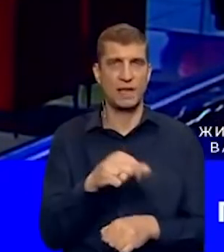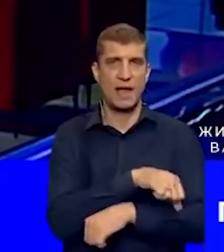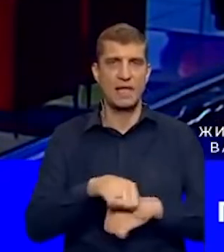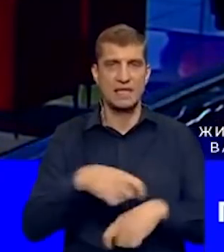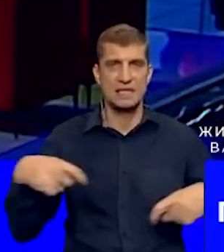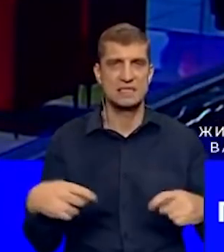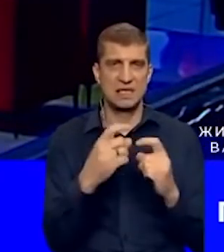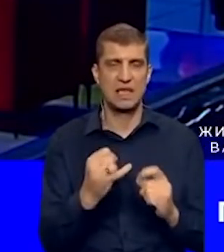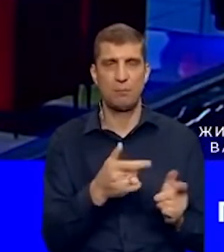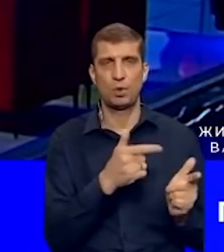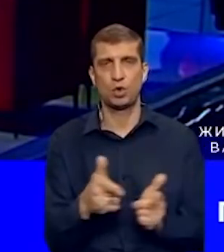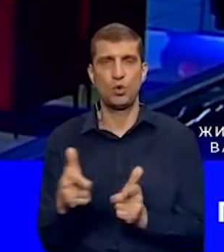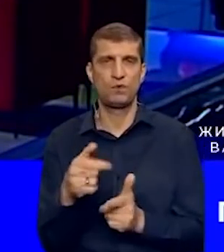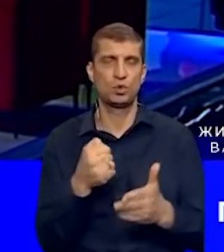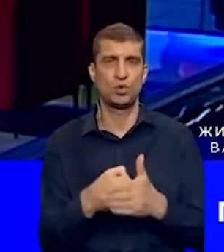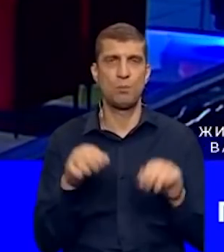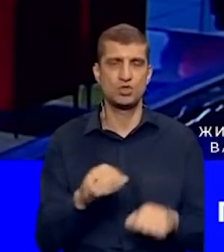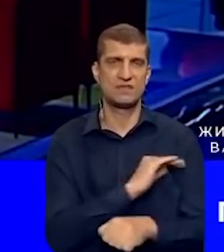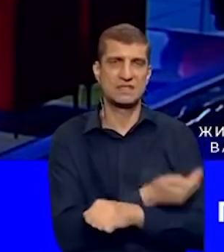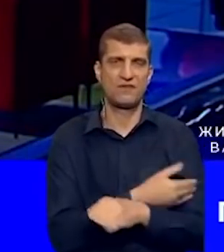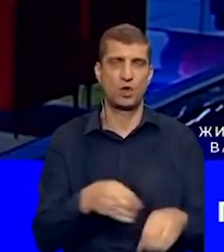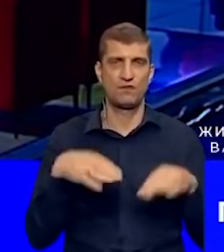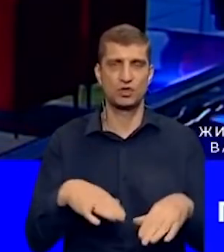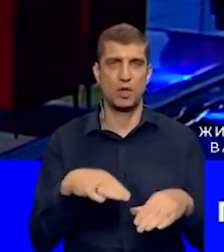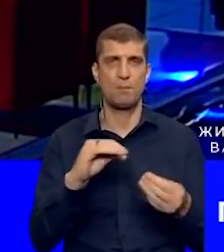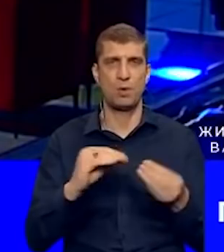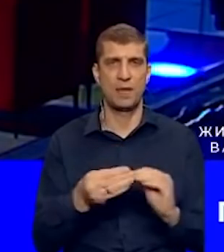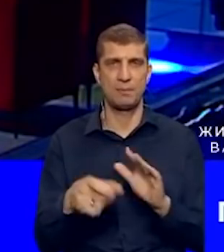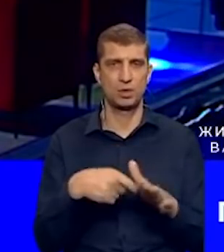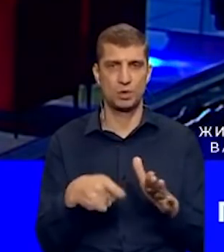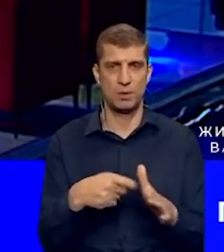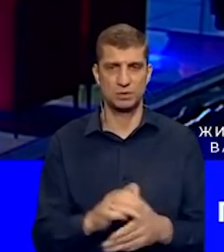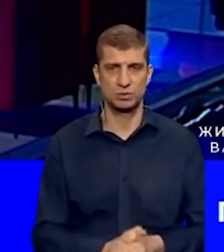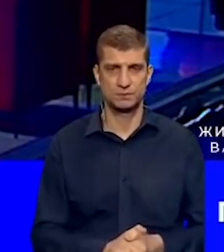і підготовкою до можливого силового вирішення проблеми Донбасу.